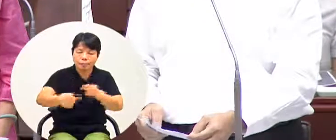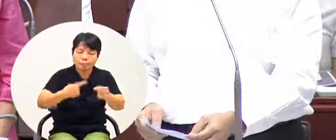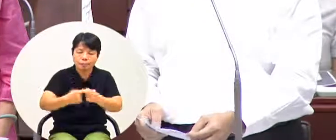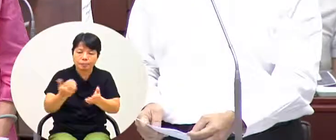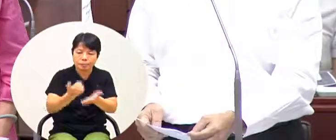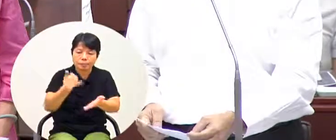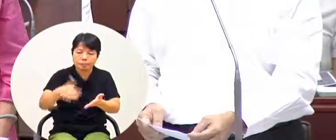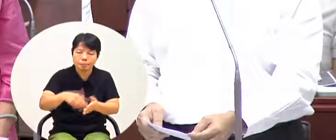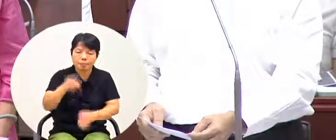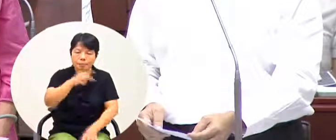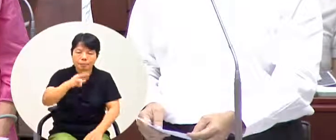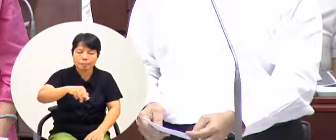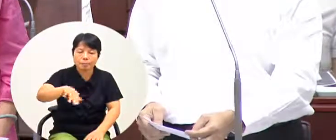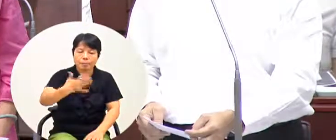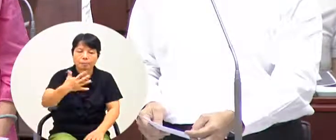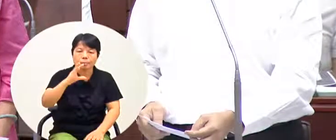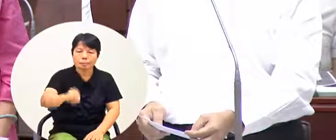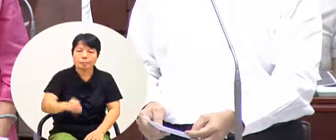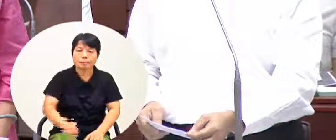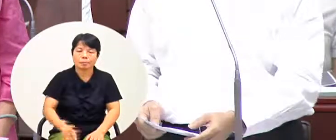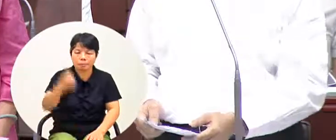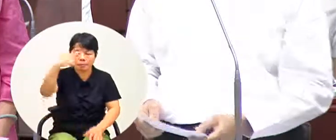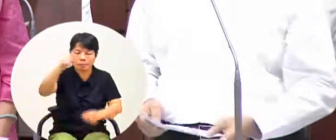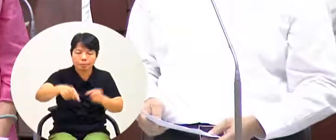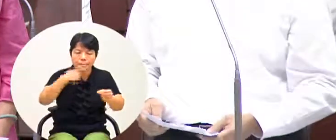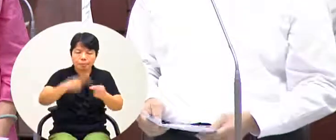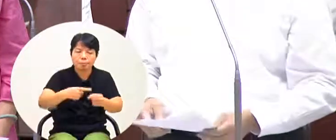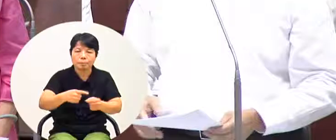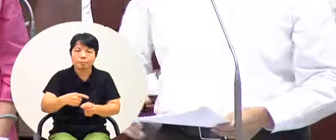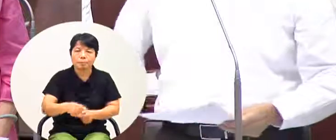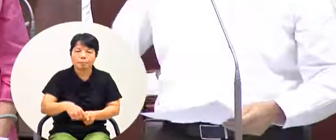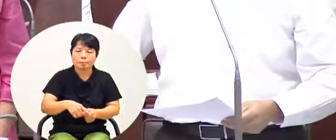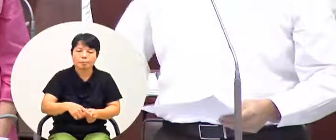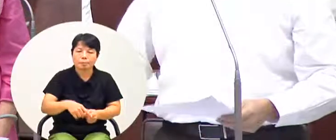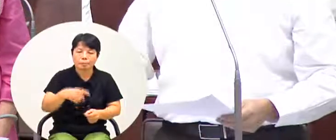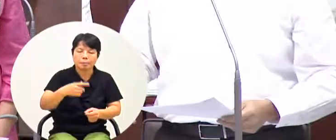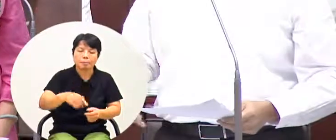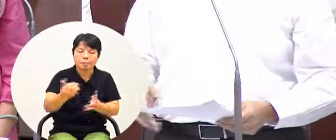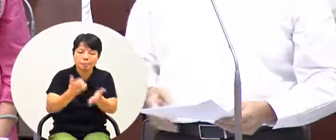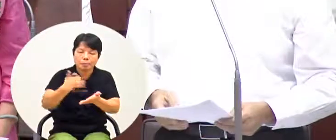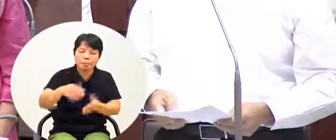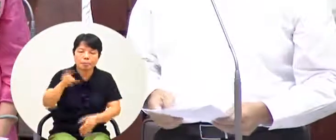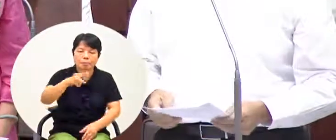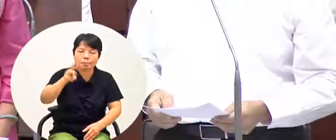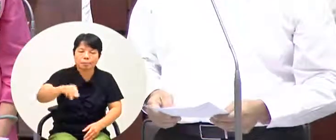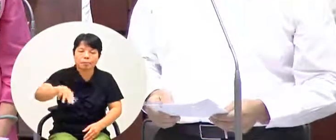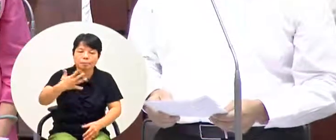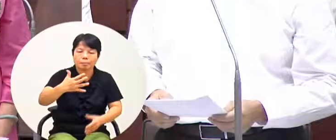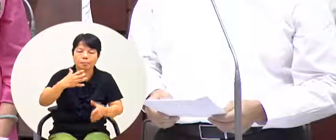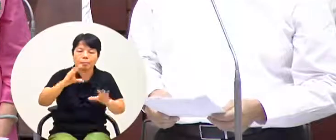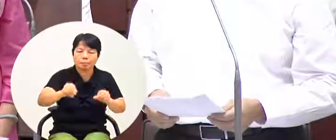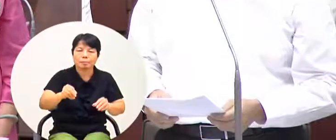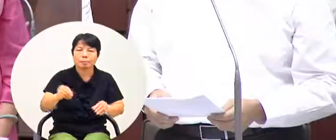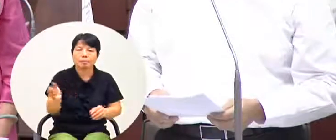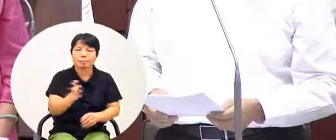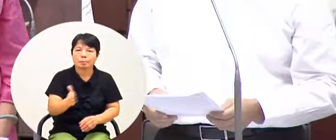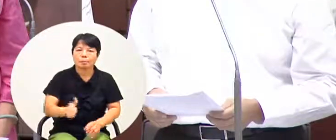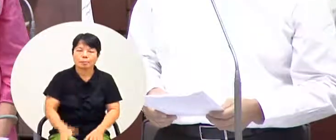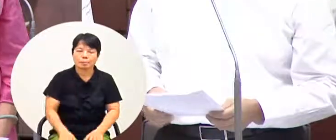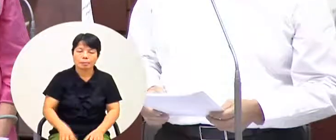以明年我那编3500多万，而且吼就是讲我们跟台电来合作，